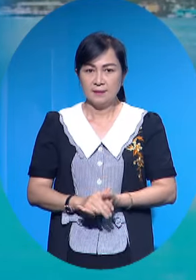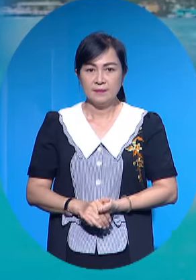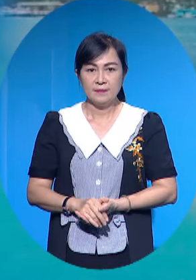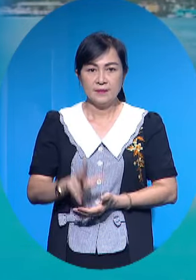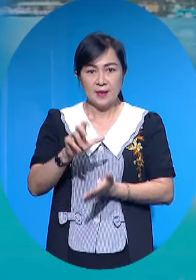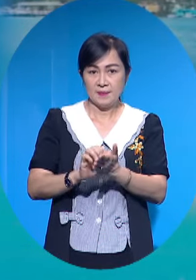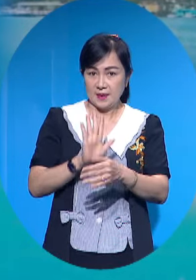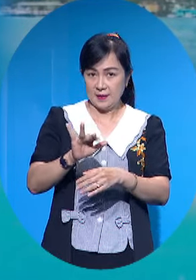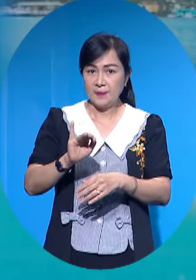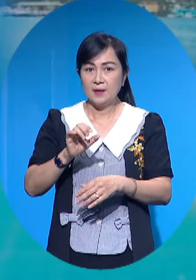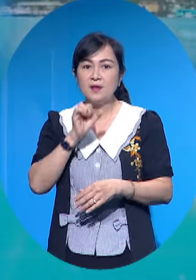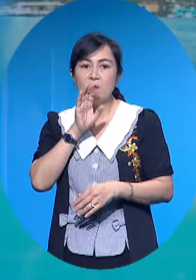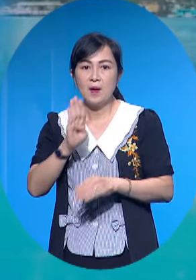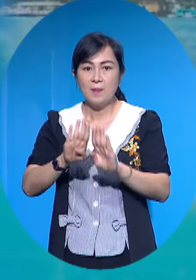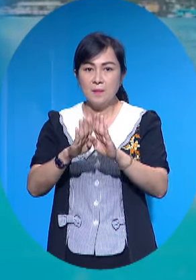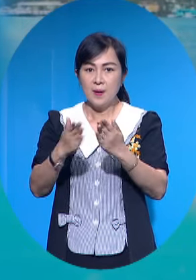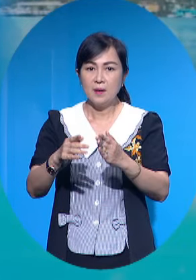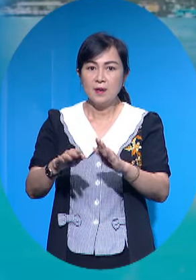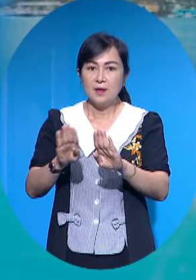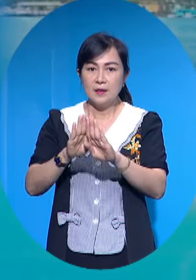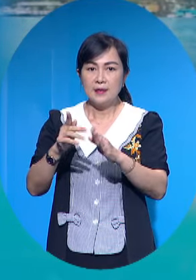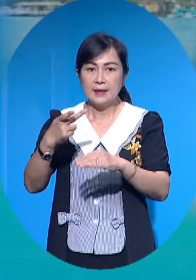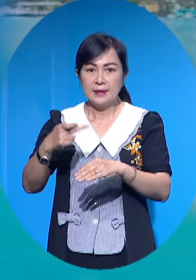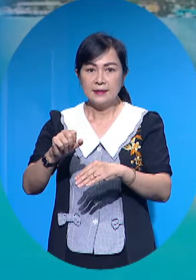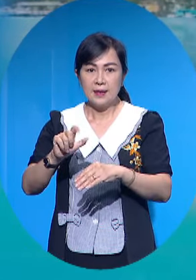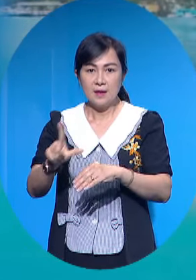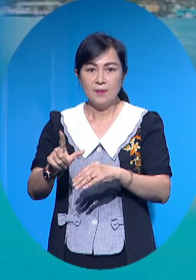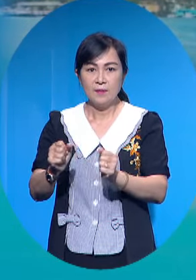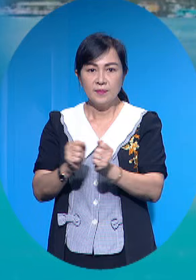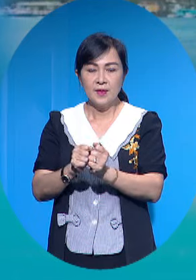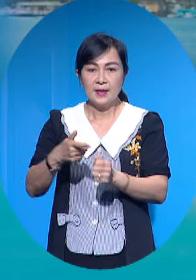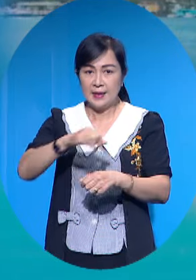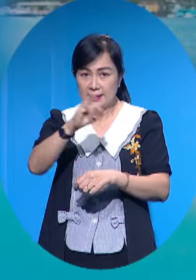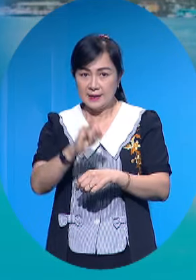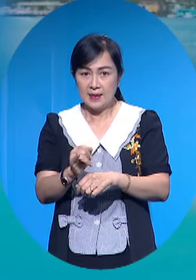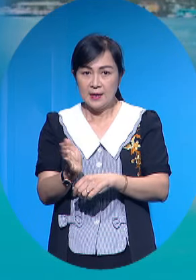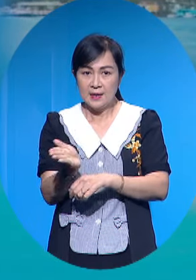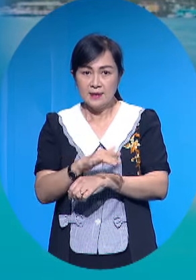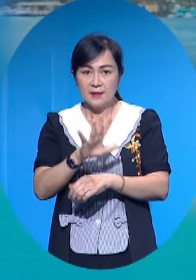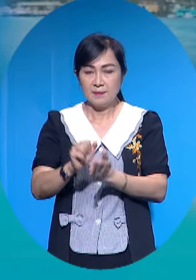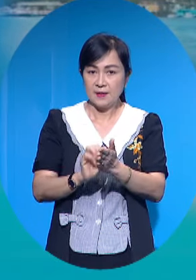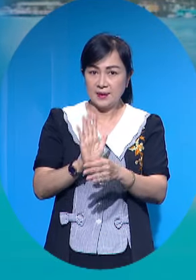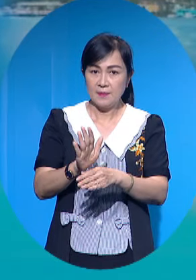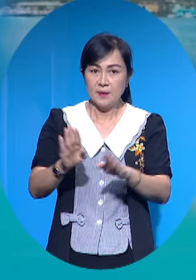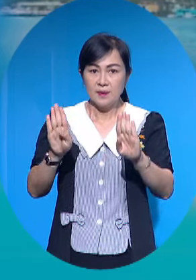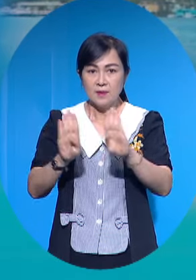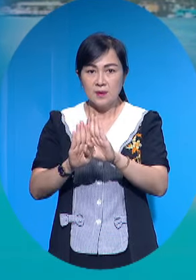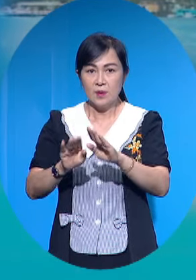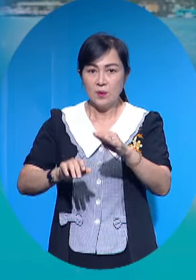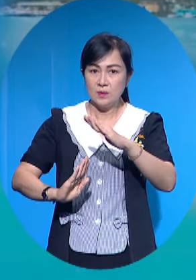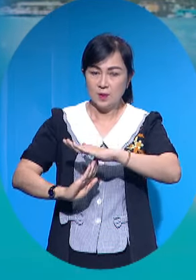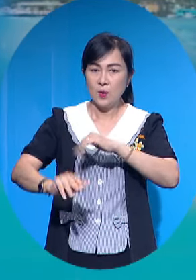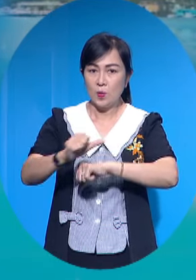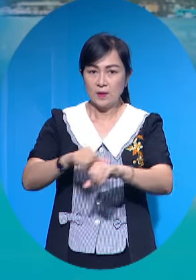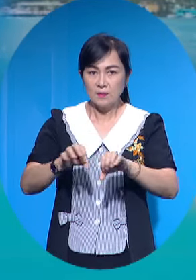ngày 8 tháng 5 Israel thông báo đã mở cửa lại cửa khẩu kem salom với giải gaza trước đó thì ngày 5 tháng 5 cửa khẩu Này Dừng lại hoạt